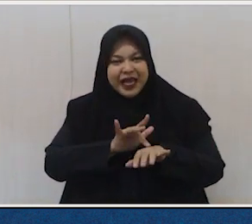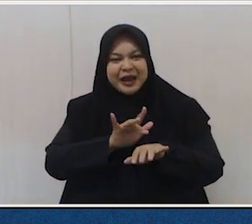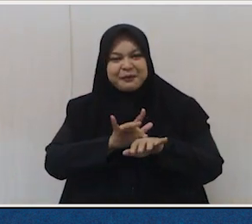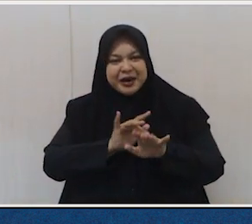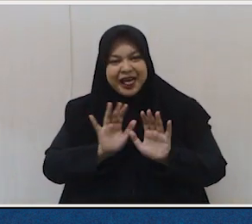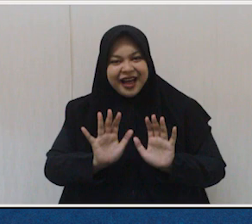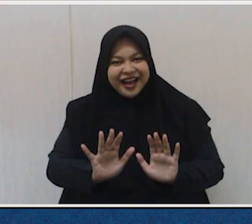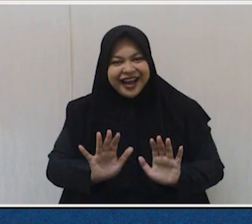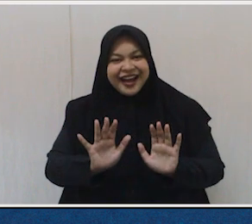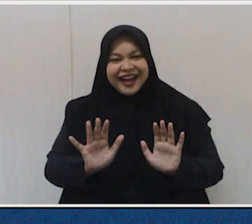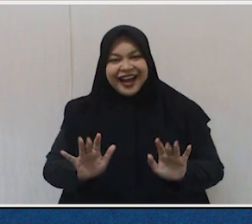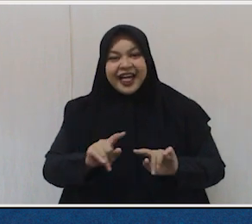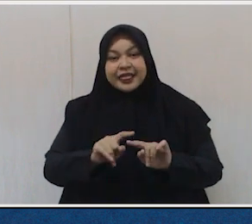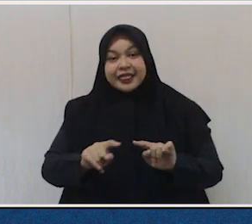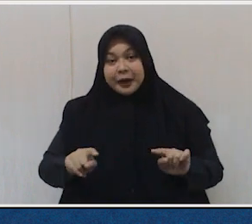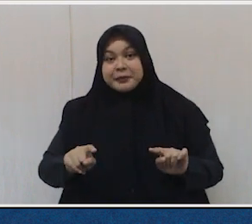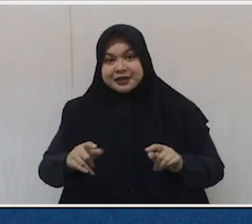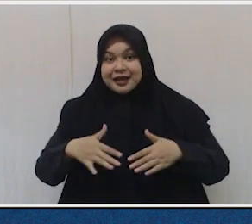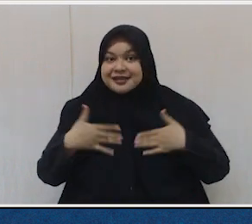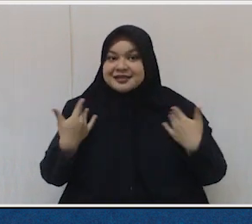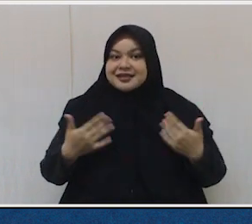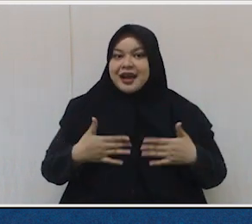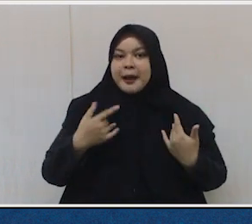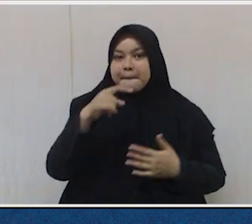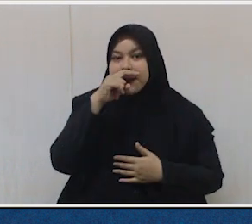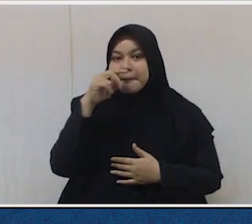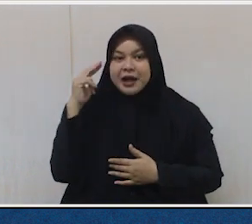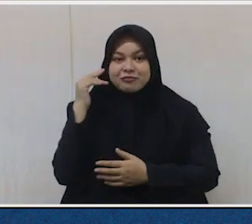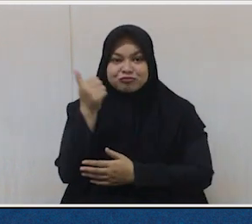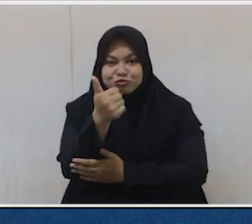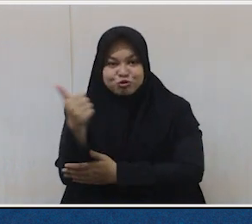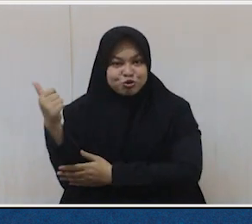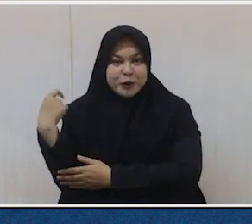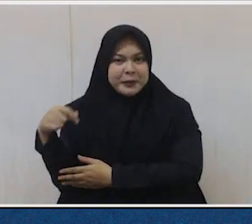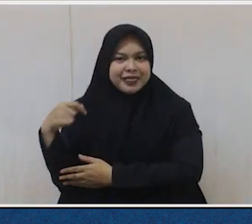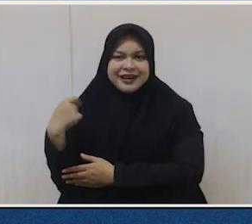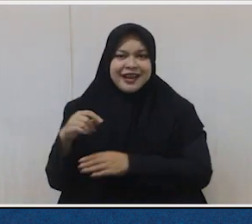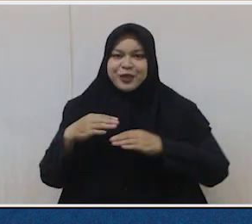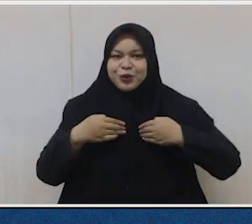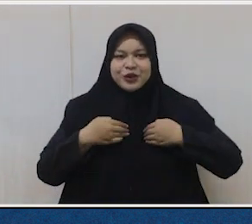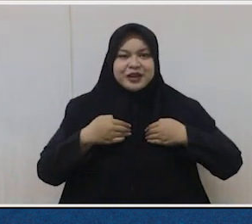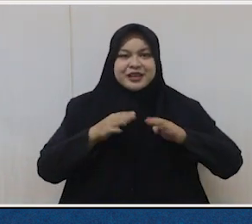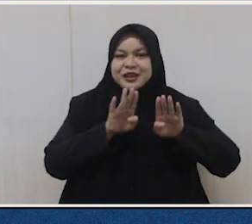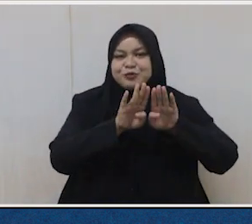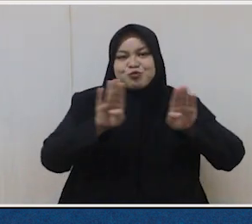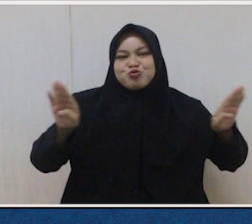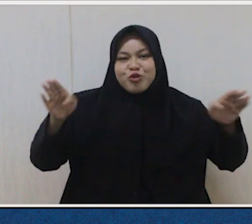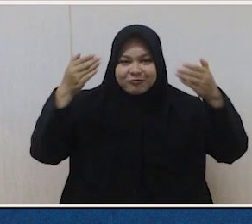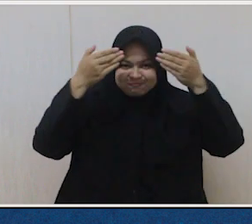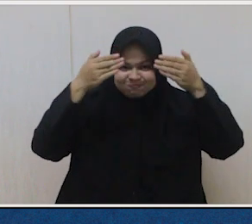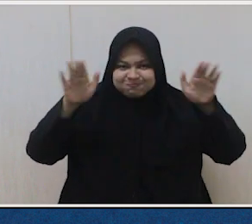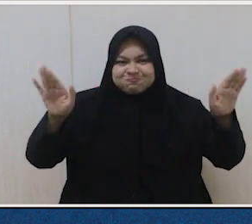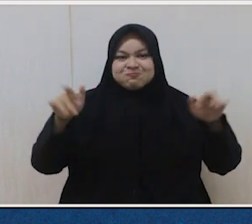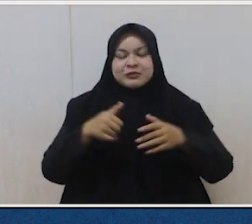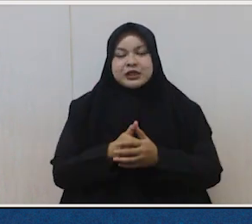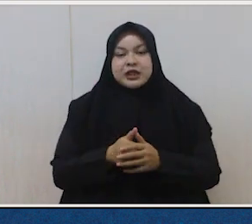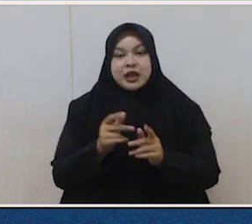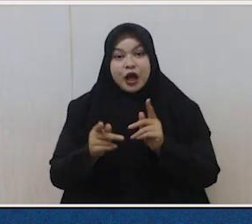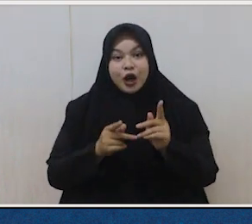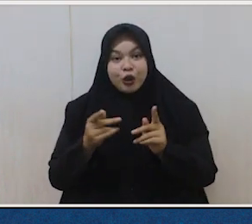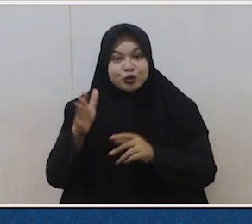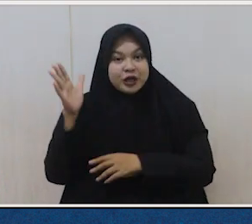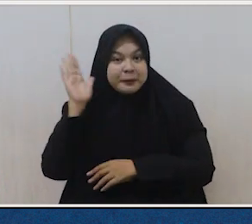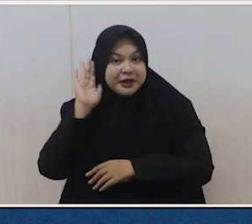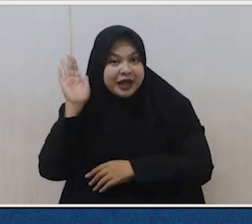saya senangnya Bapak Ibu welcome dari K welcome apalagi kalau sudah